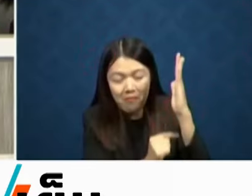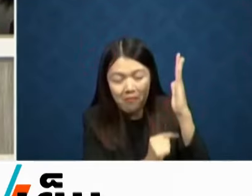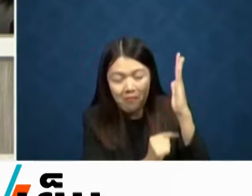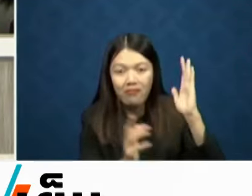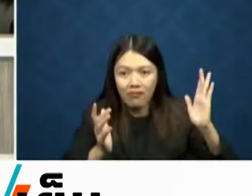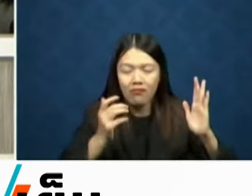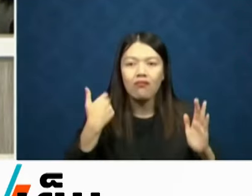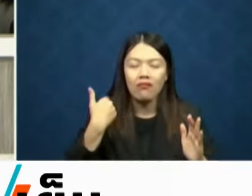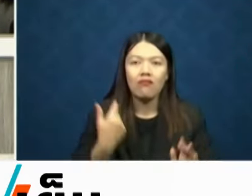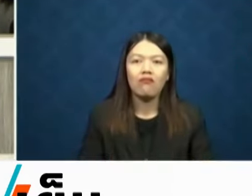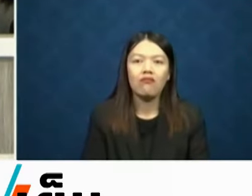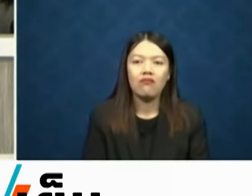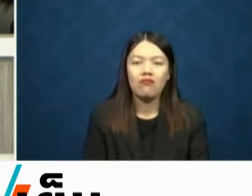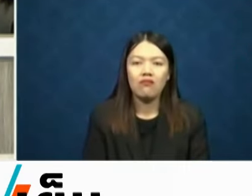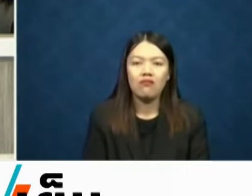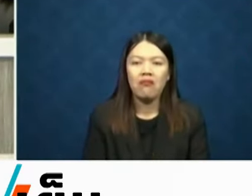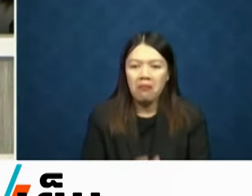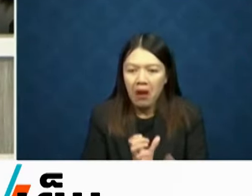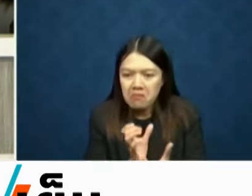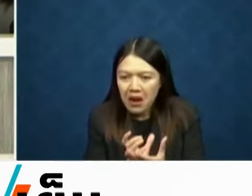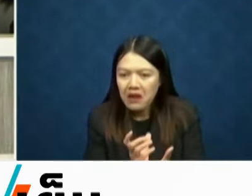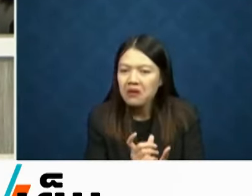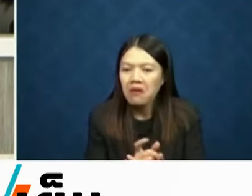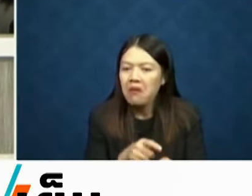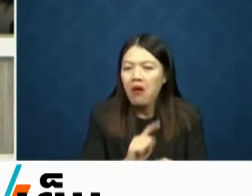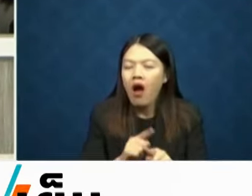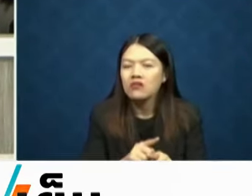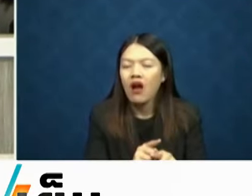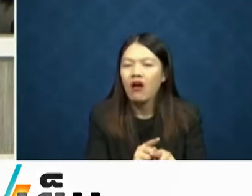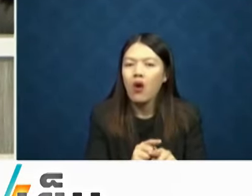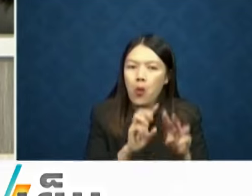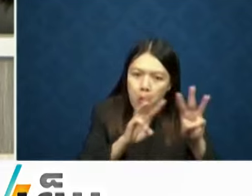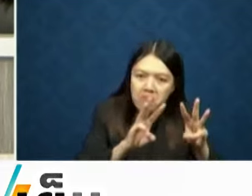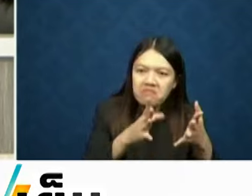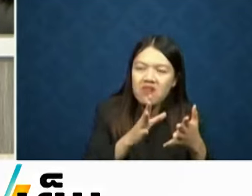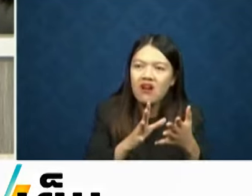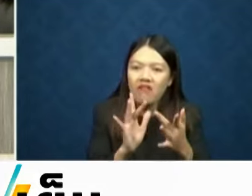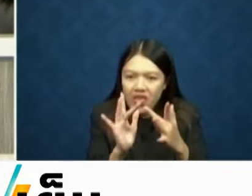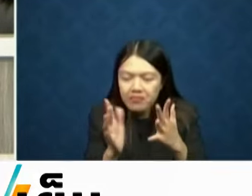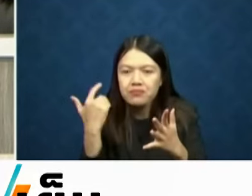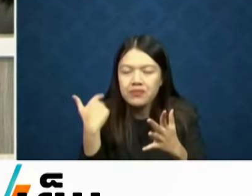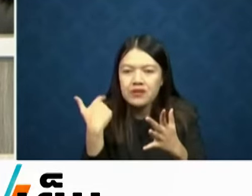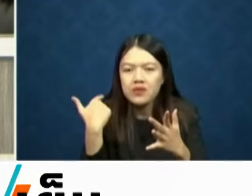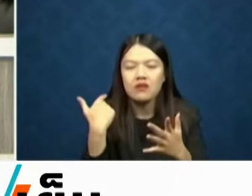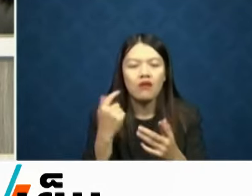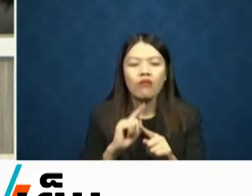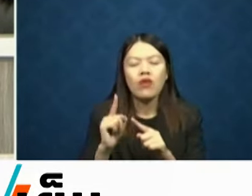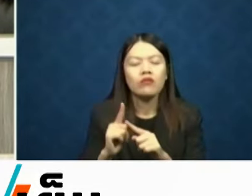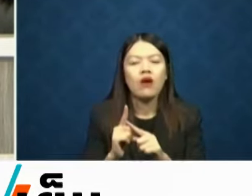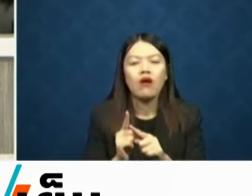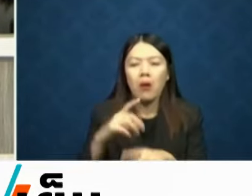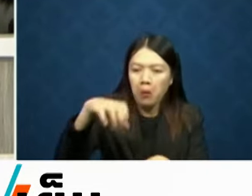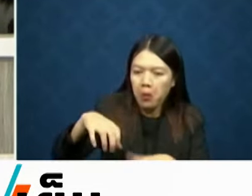กเงินดิจิตอลวอลเล็ตอย่างเดียวหรือเปล่าทั้งๆที่มีการทักท้วงจากหลายหน่วยงานแล้วเงิน 10,000 บาทใช้จริงๆเนี่ยไม่น่าจะถึงเดือนหรอก